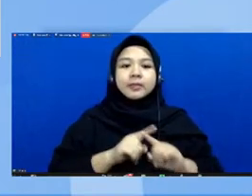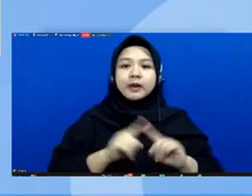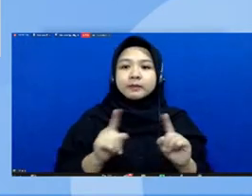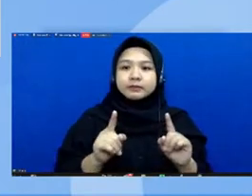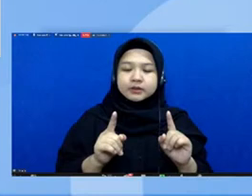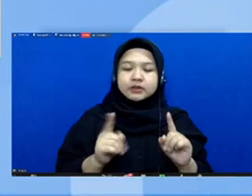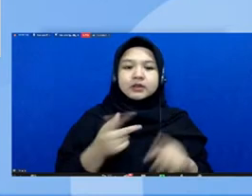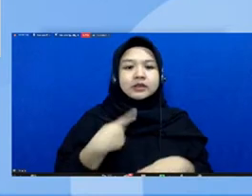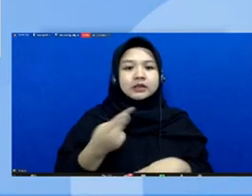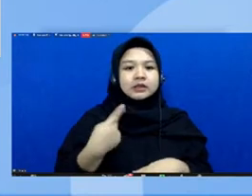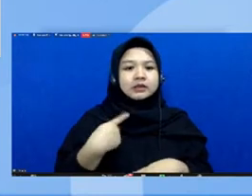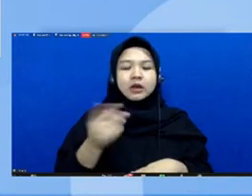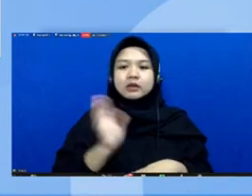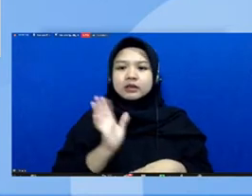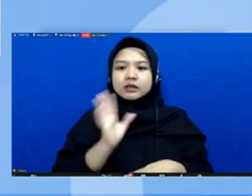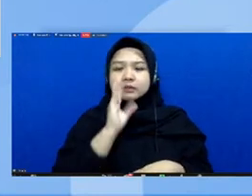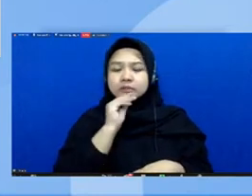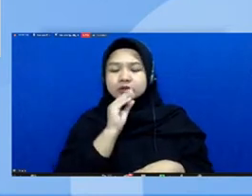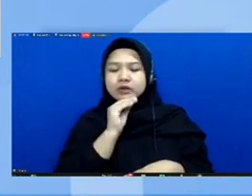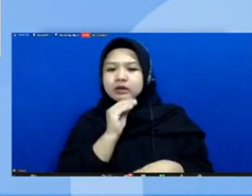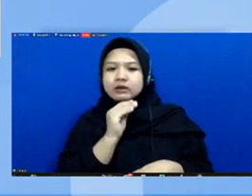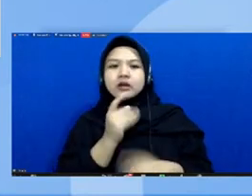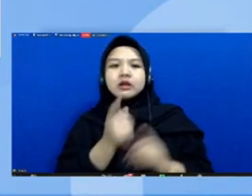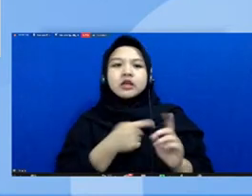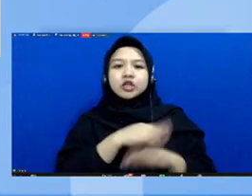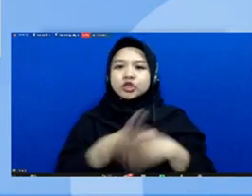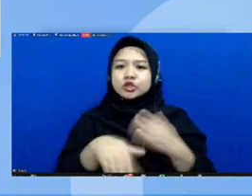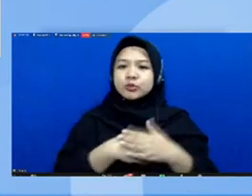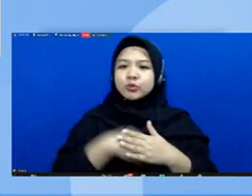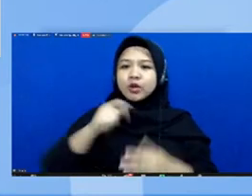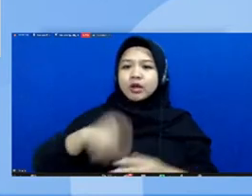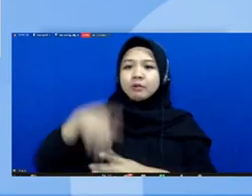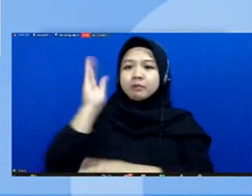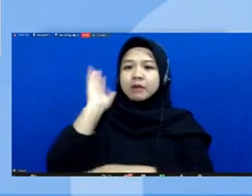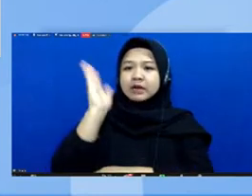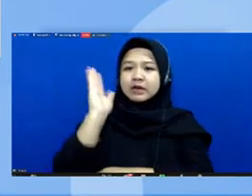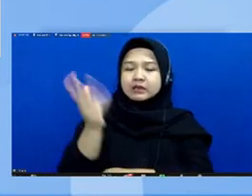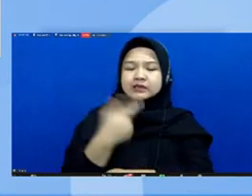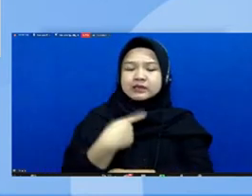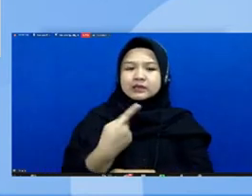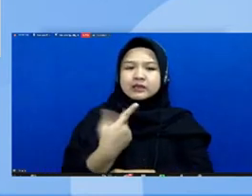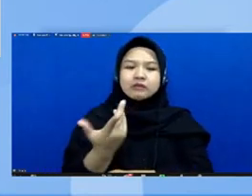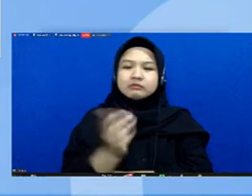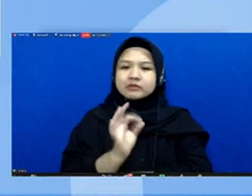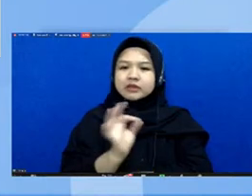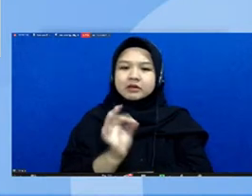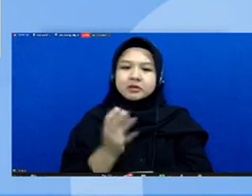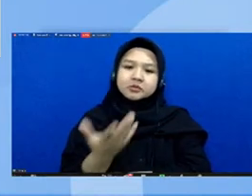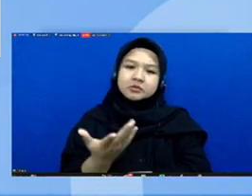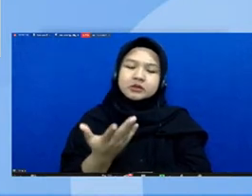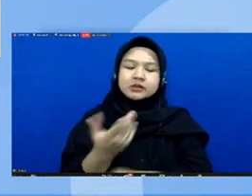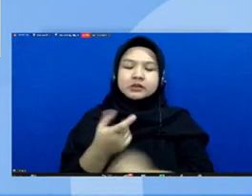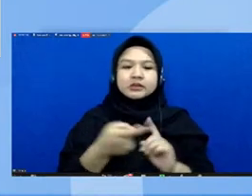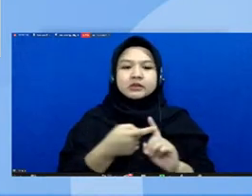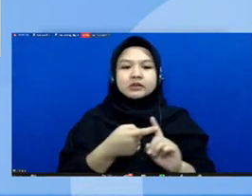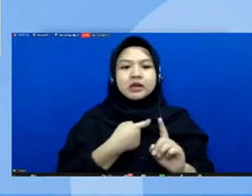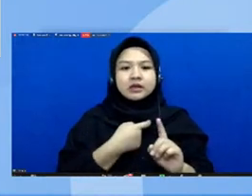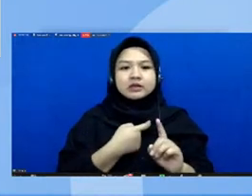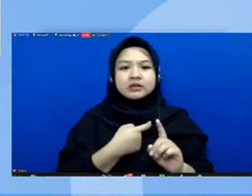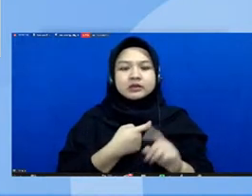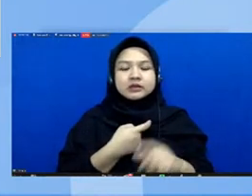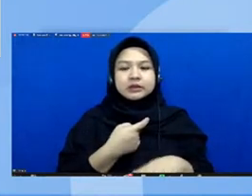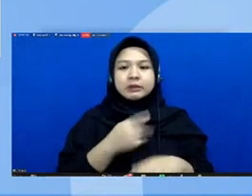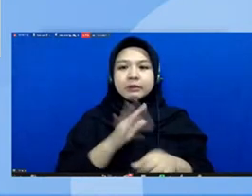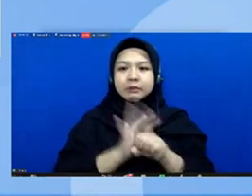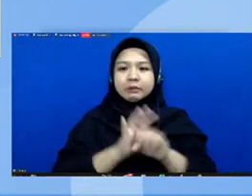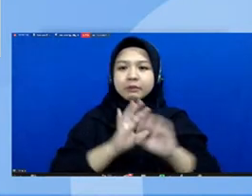Tapi kita tidak berbicara dari semua panelis, kita tidak ada yang mungkin hanya dari